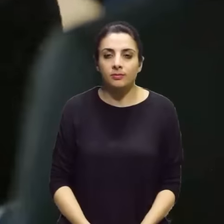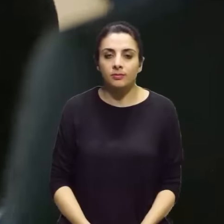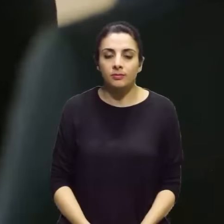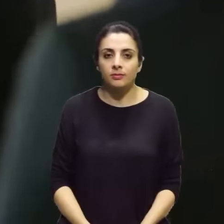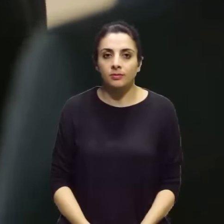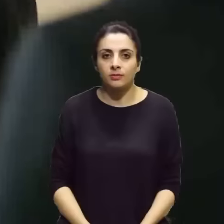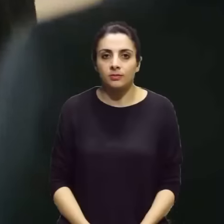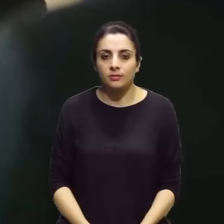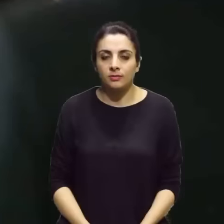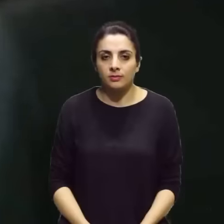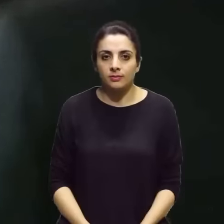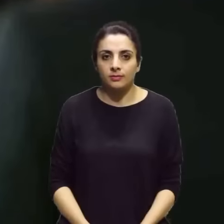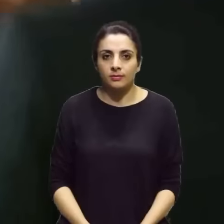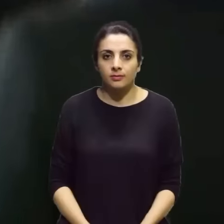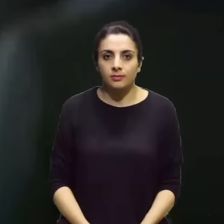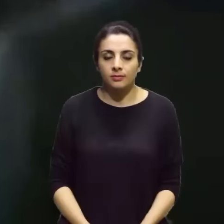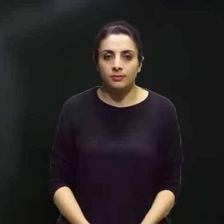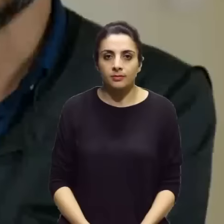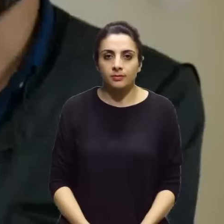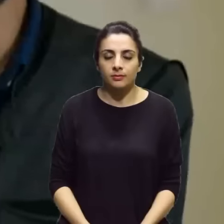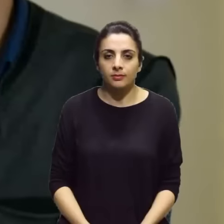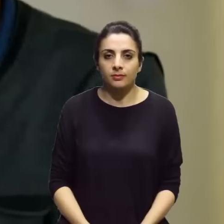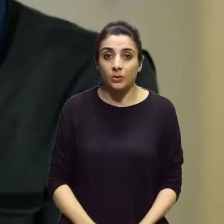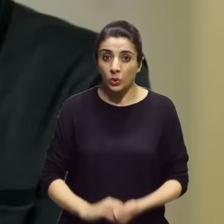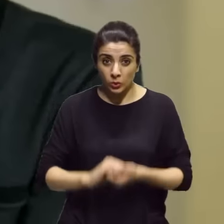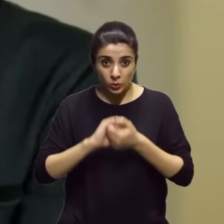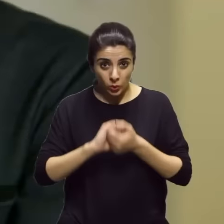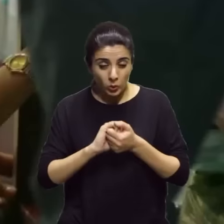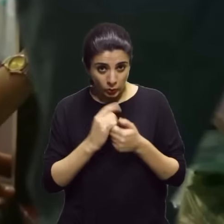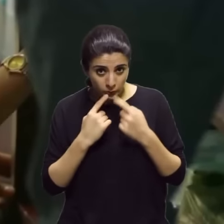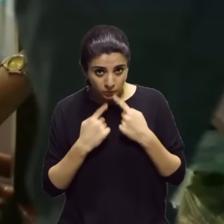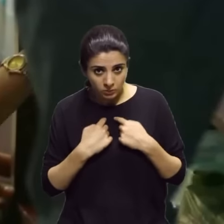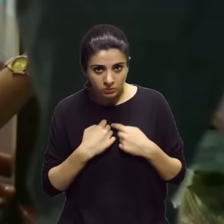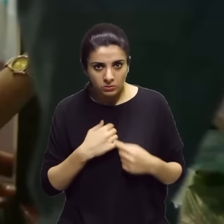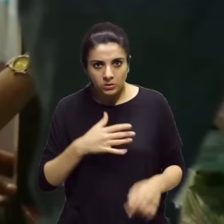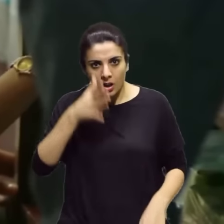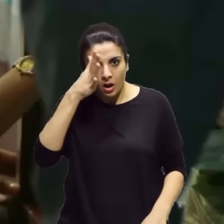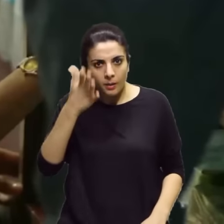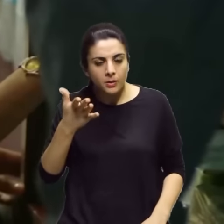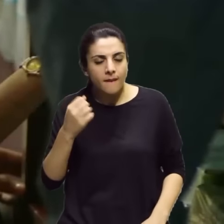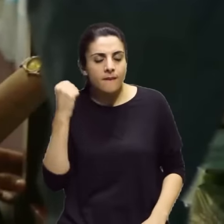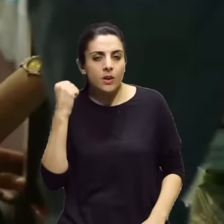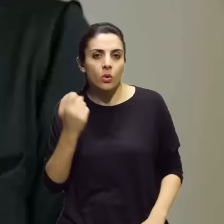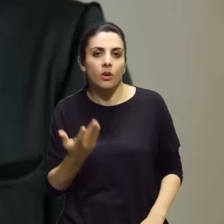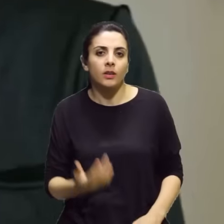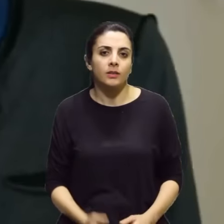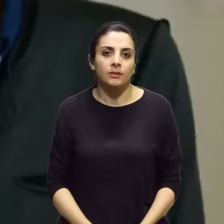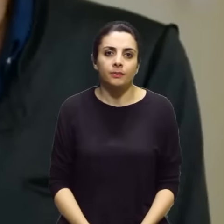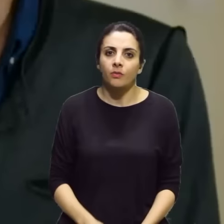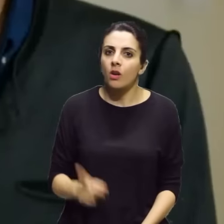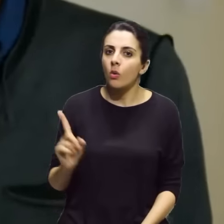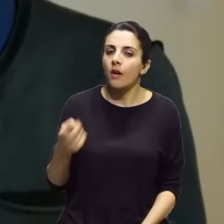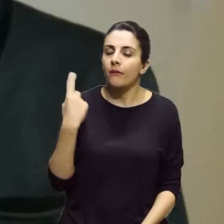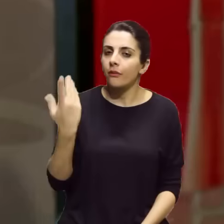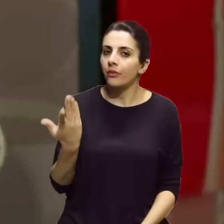Mazhar nezaketen gülümsedi, sallaştılar. Dostum ha? Tipe bak. Zını... Allah'ım